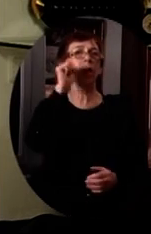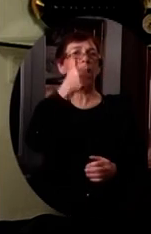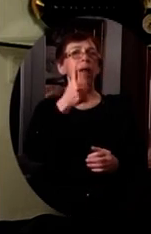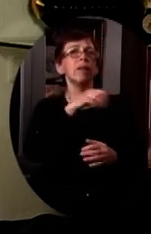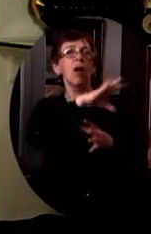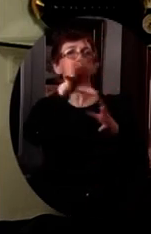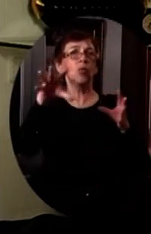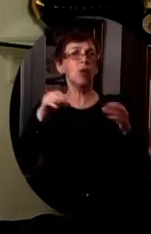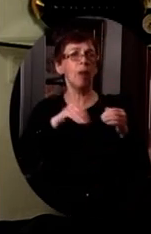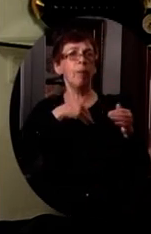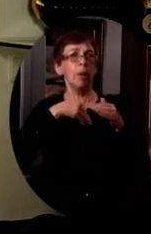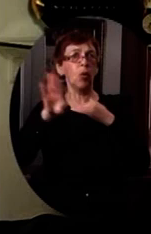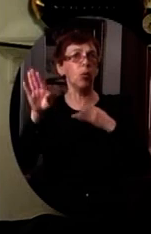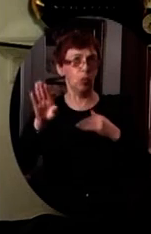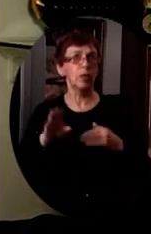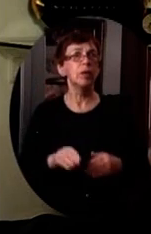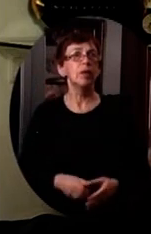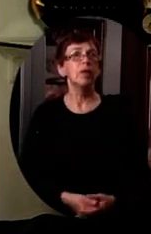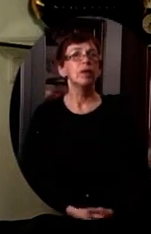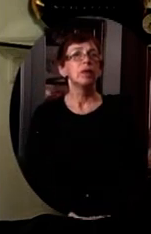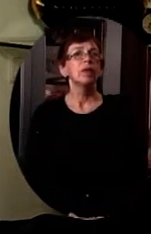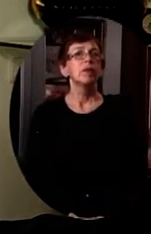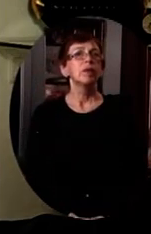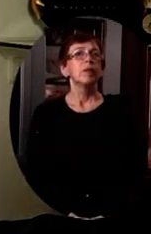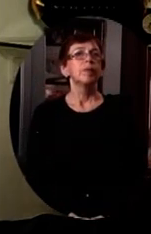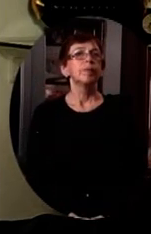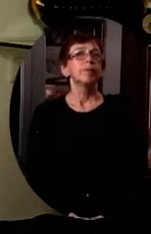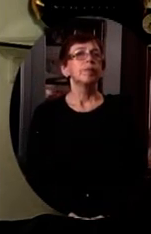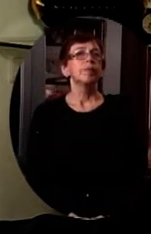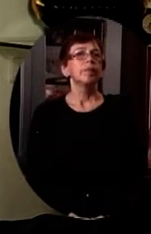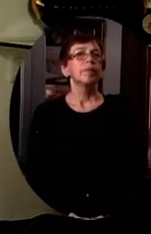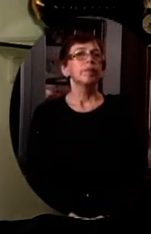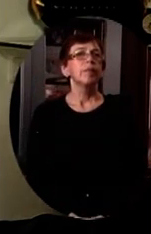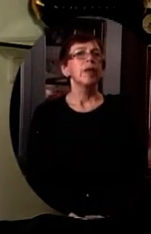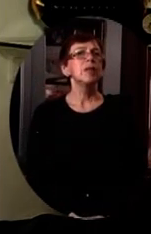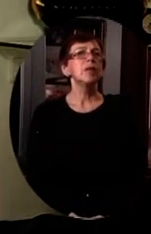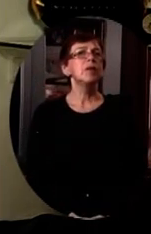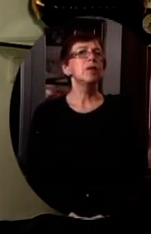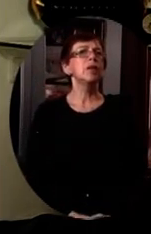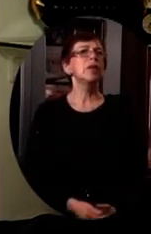כך, למחרת, אנחנו כולם ברחו. את ממש...